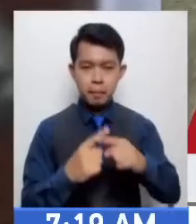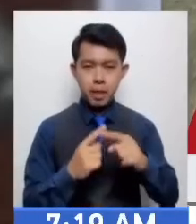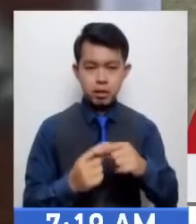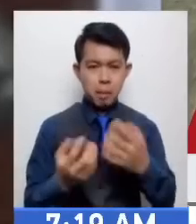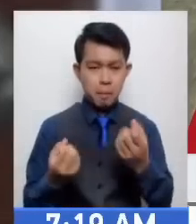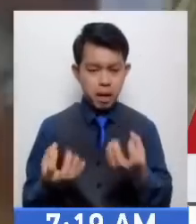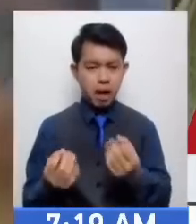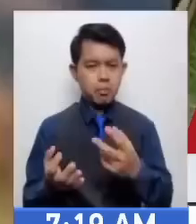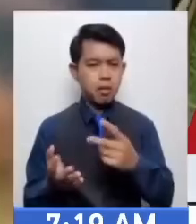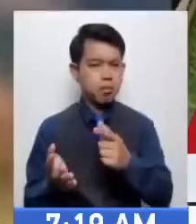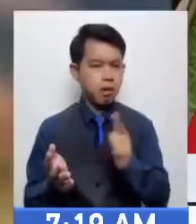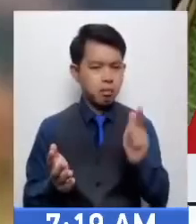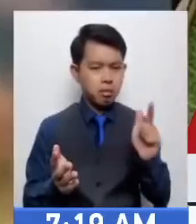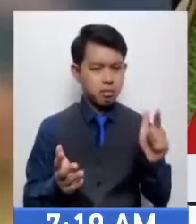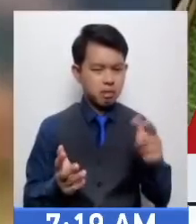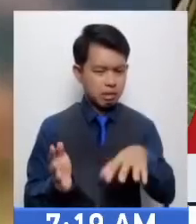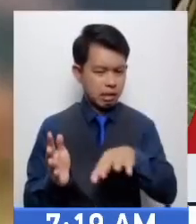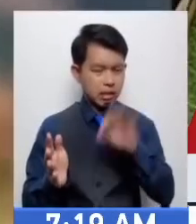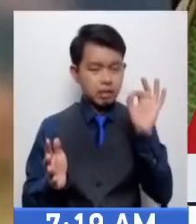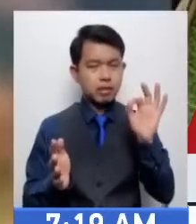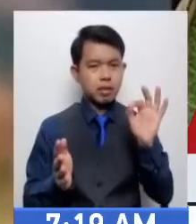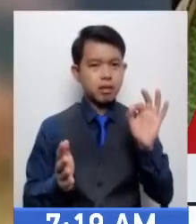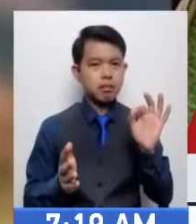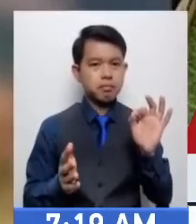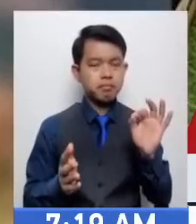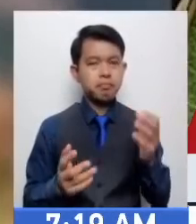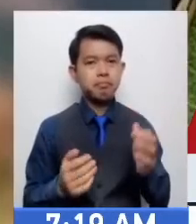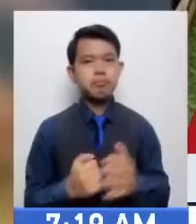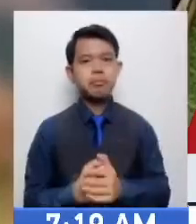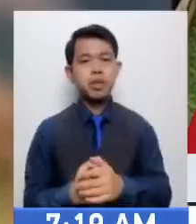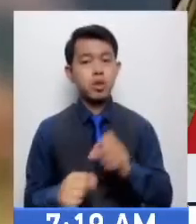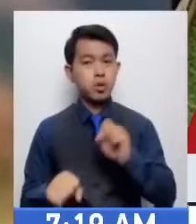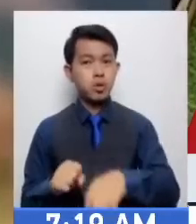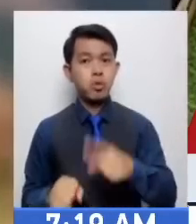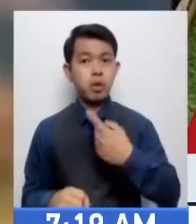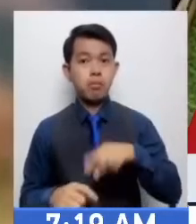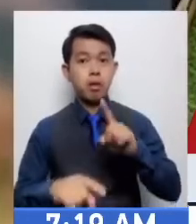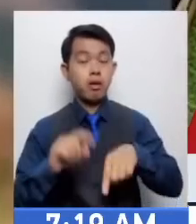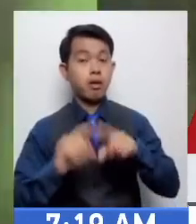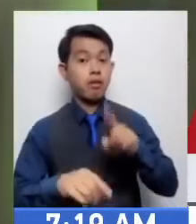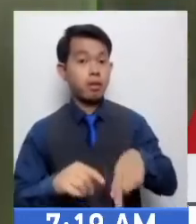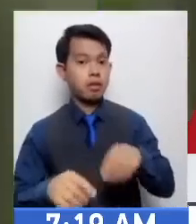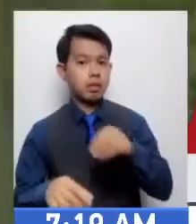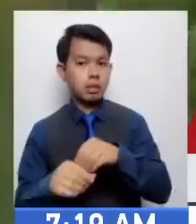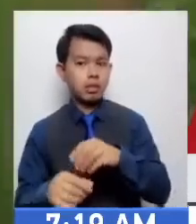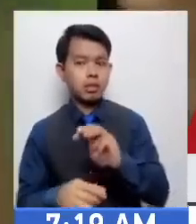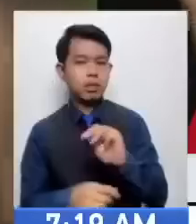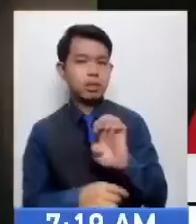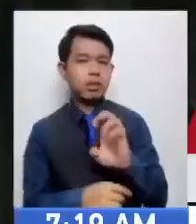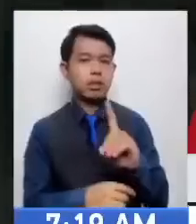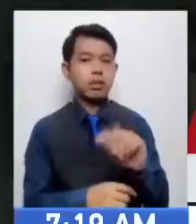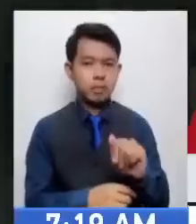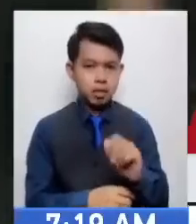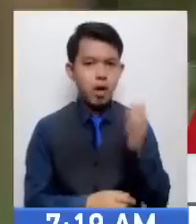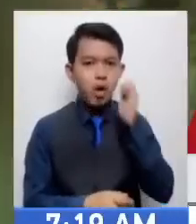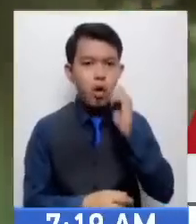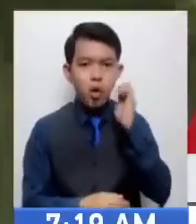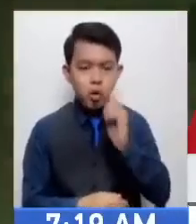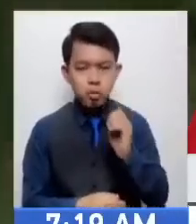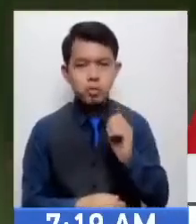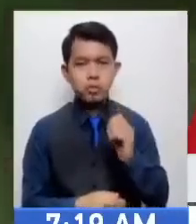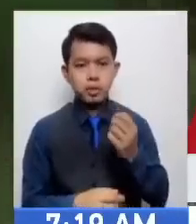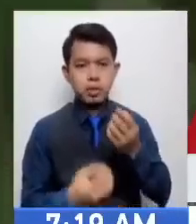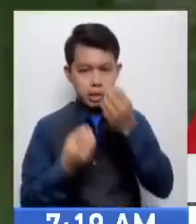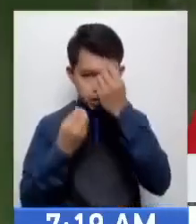namin ngayon, yung mga kaibigan natin sa Vidya, ay everyday po iniikot, pinapaikot namin doon sa mga properties